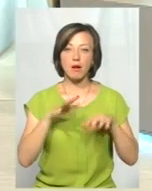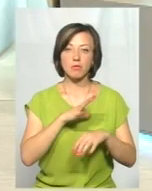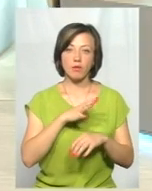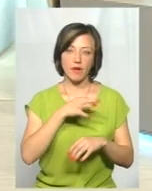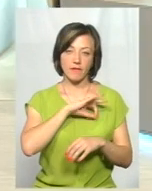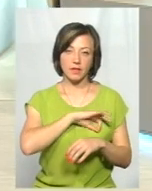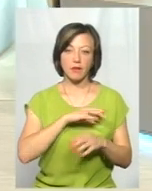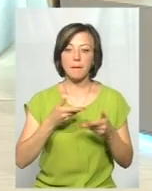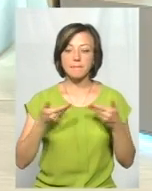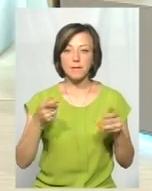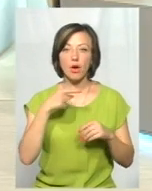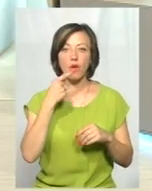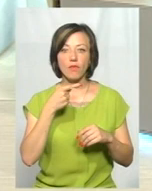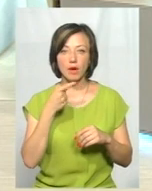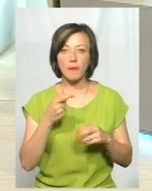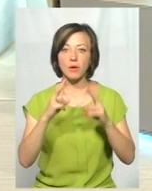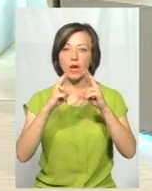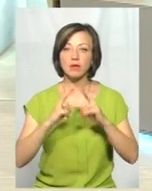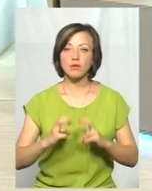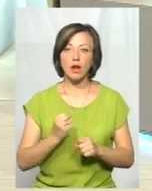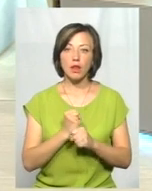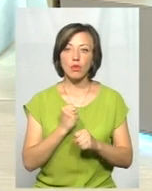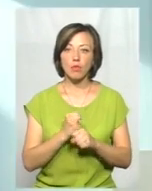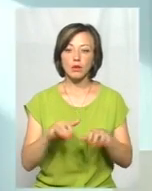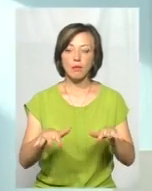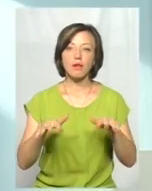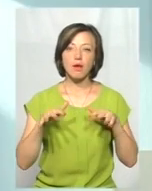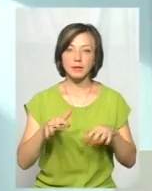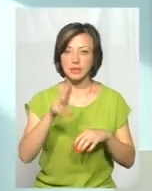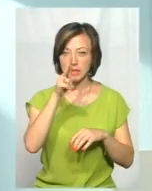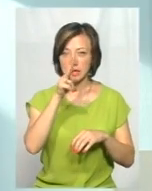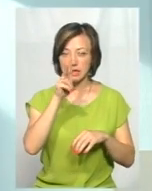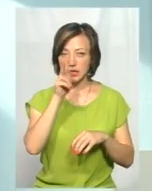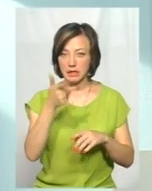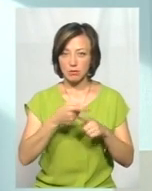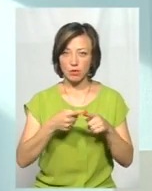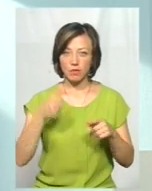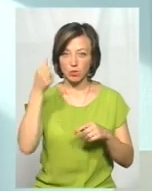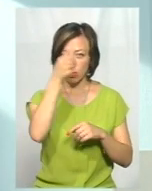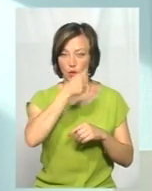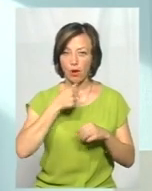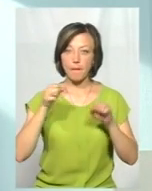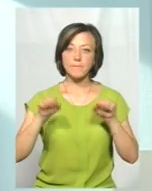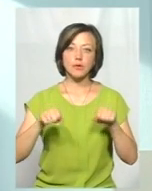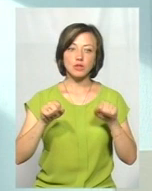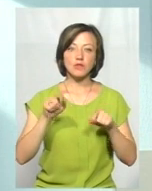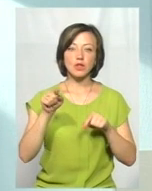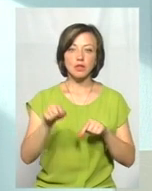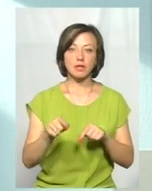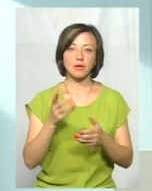ефективним. Ми проаналізували роботу парламенту за 3,5 роки, як наші аналітики. Можливо, там